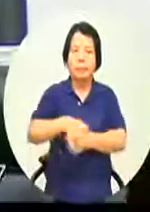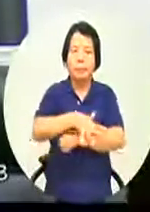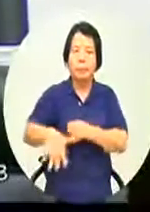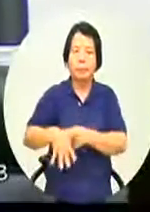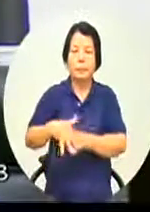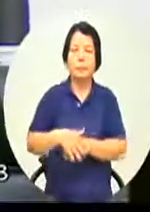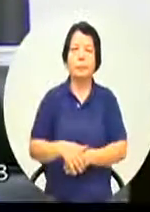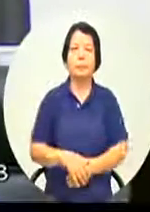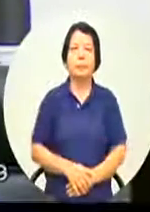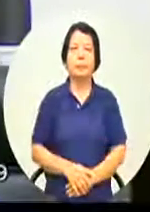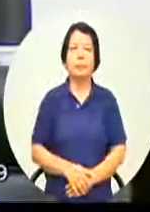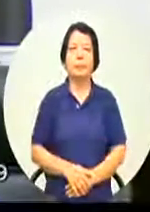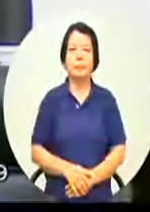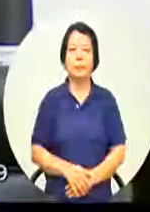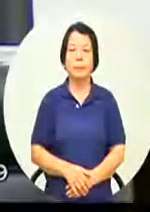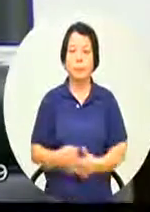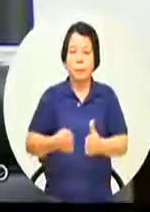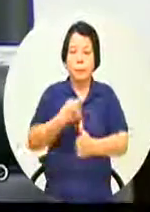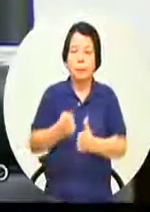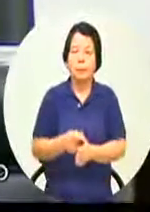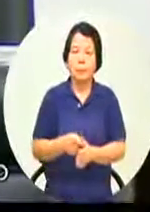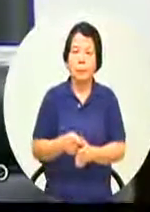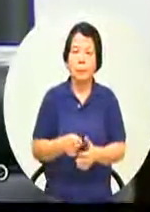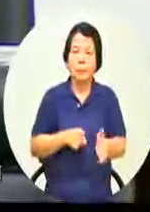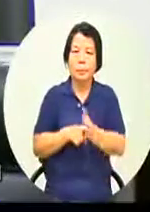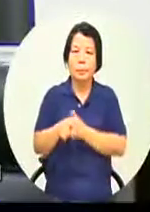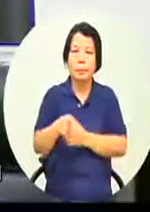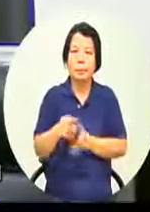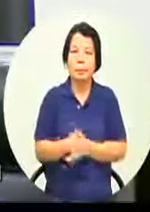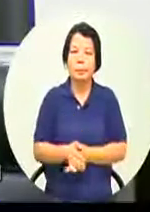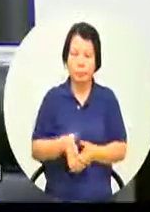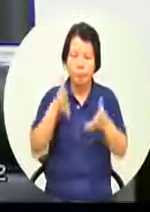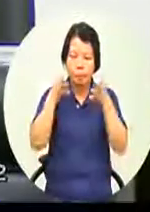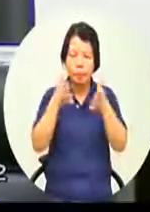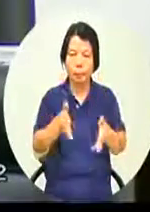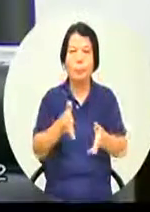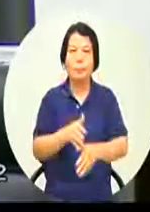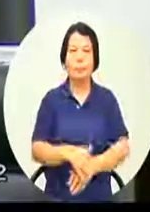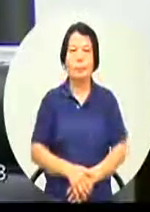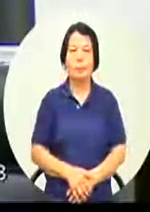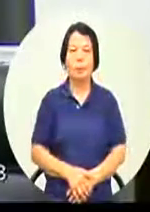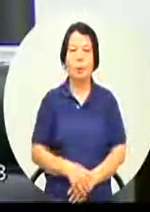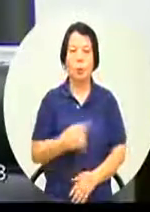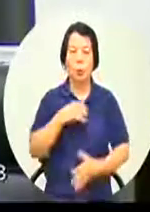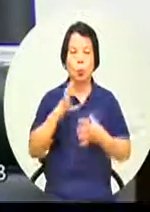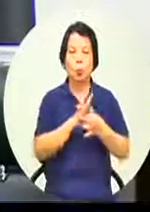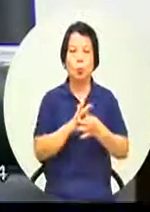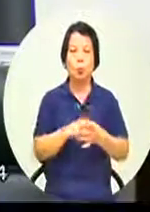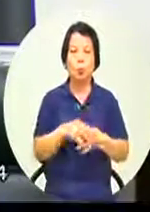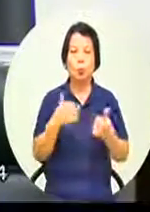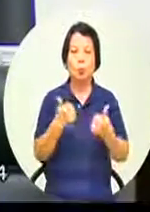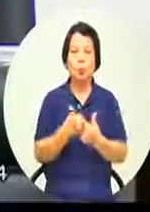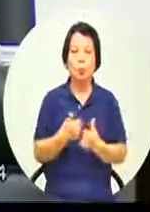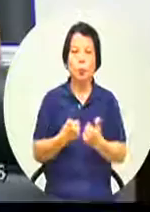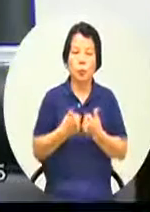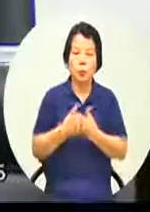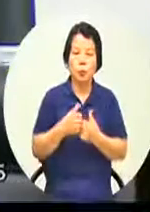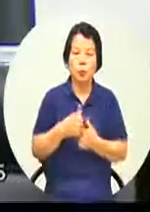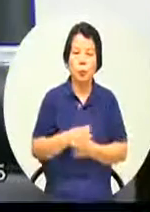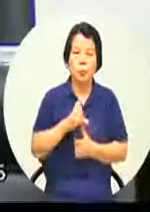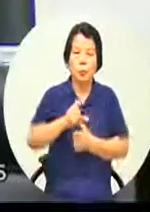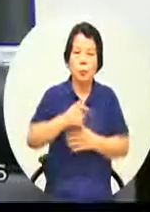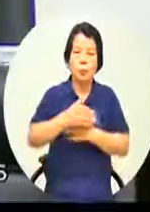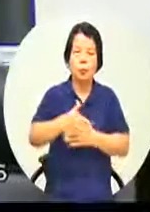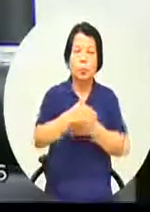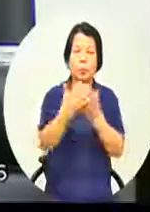哈，我想首先我就直接哈就针对本席所关心的议题，然后就请教我们水利局的